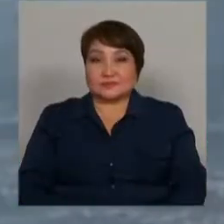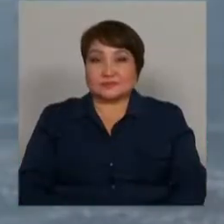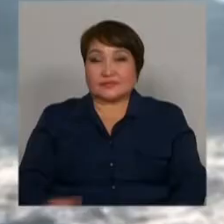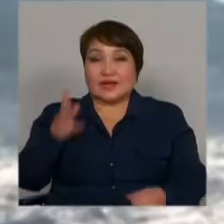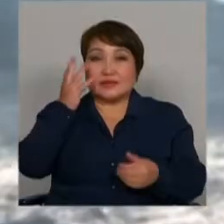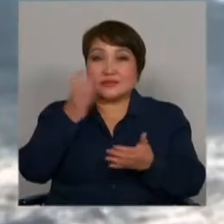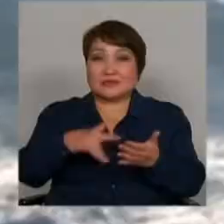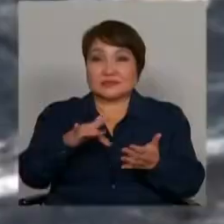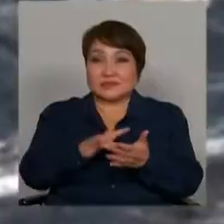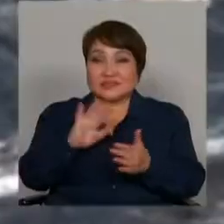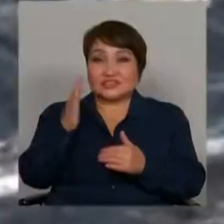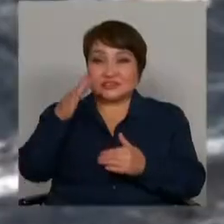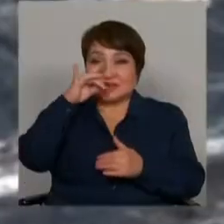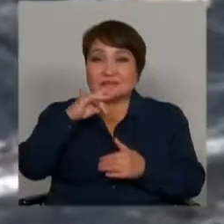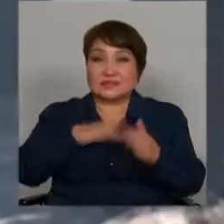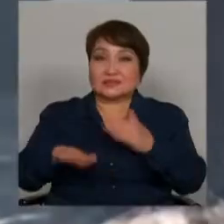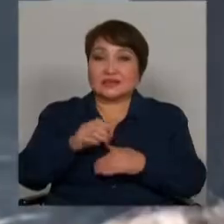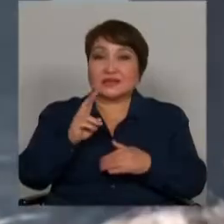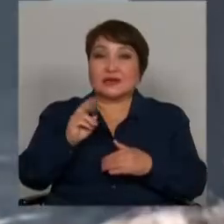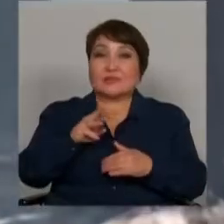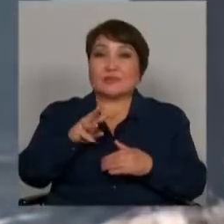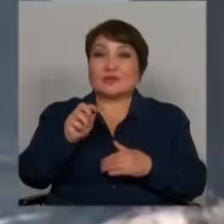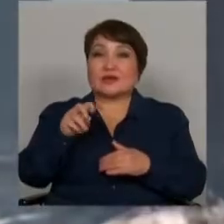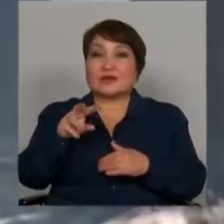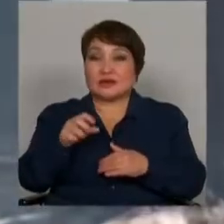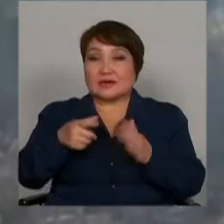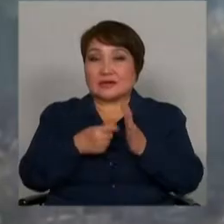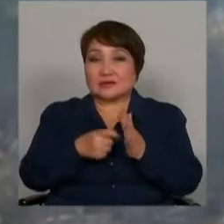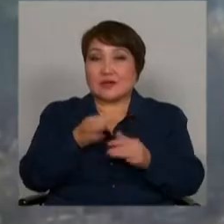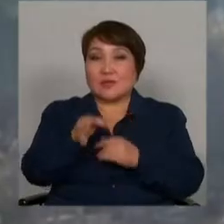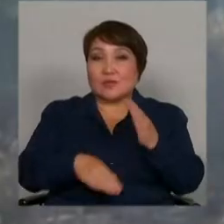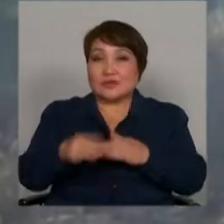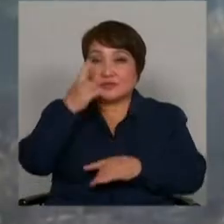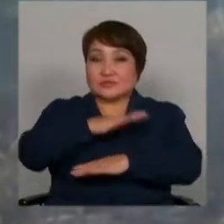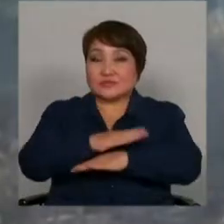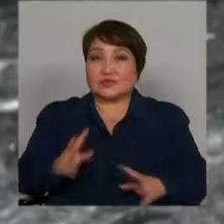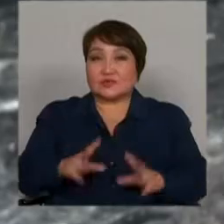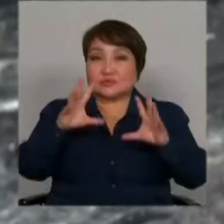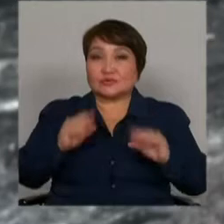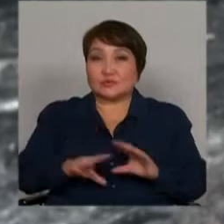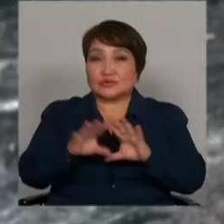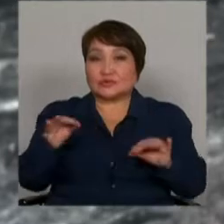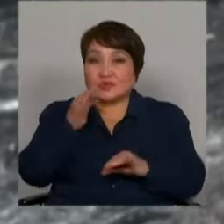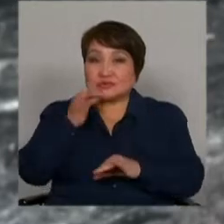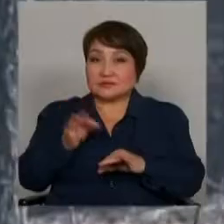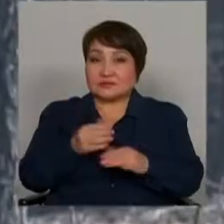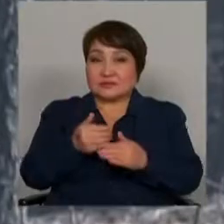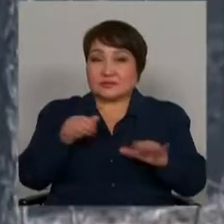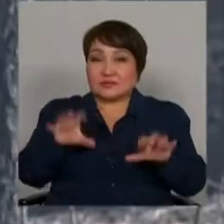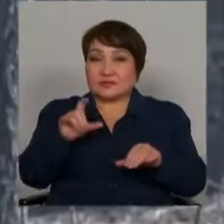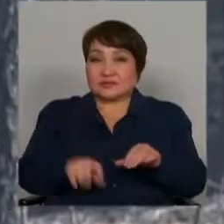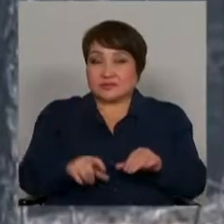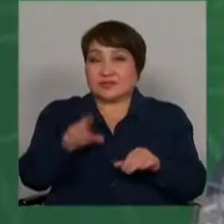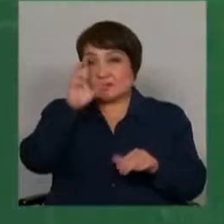Алматы қаласы мен Шығыс Қазақстан, Ақмола, Қарағанды облыстарының әкімдері өрт сөндіру бойынша президентке есеп берді. Ал мемлекет басшысының пәрмені